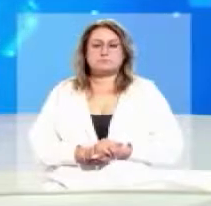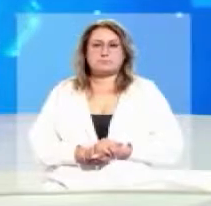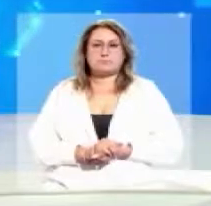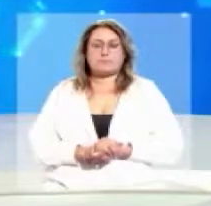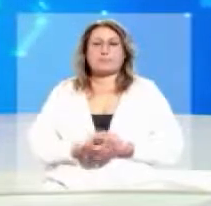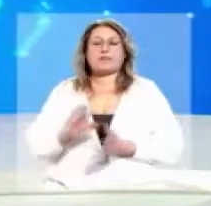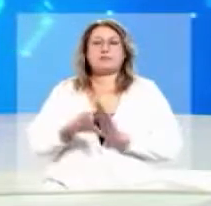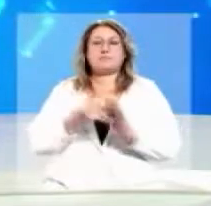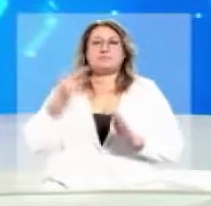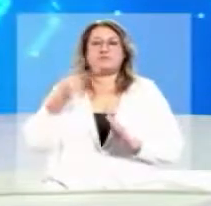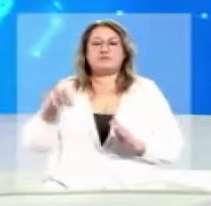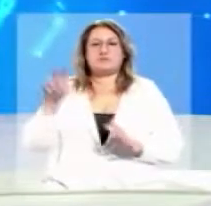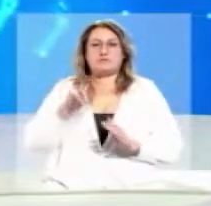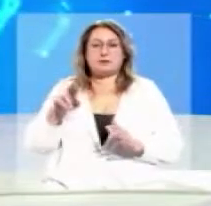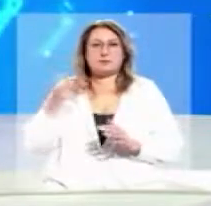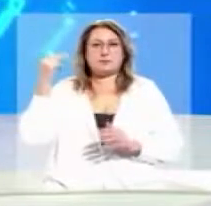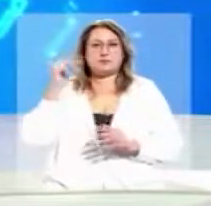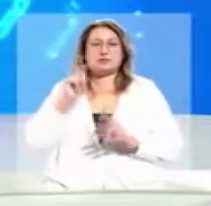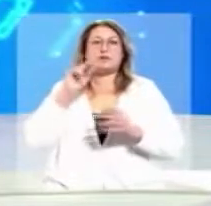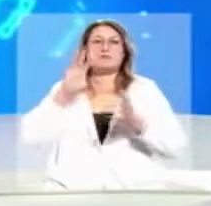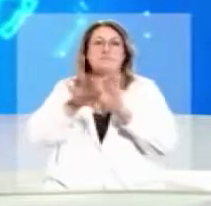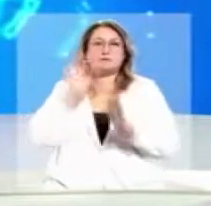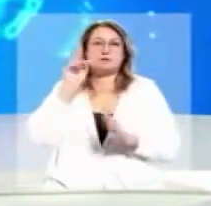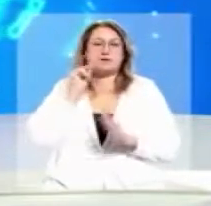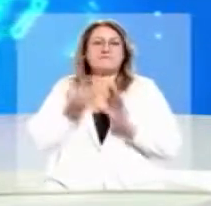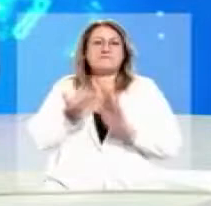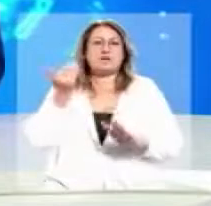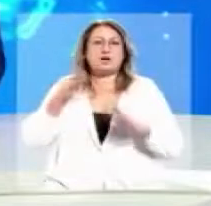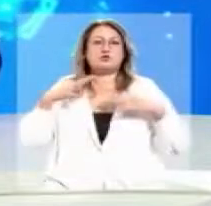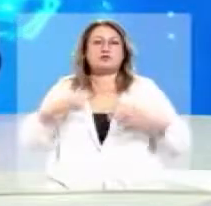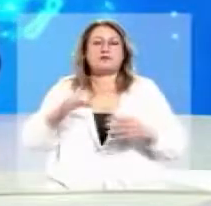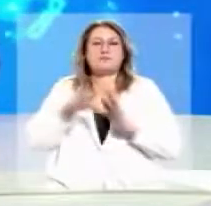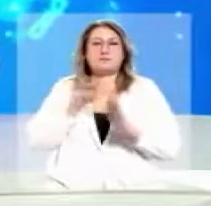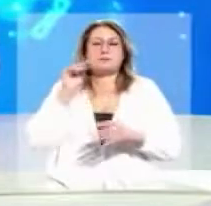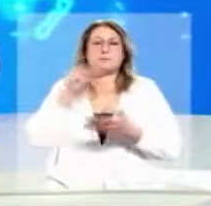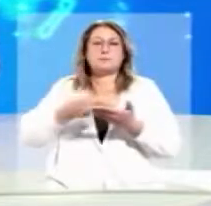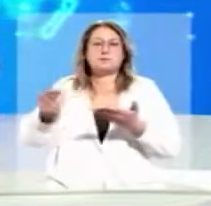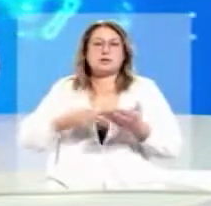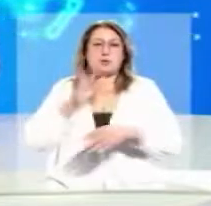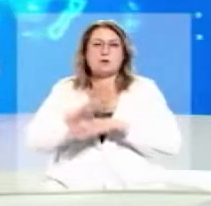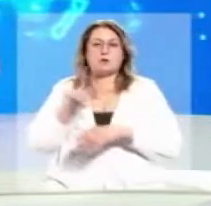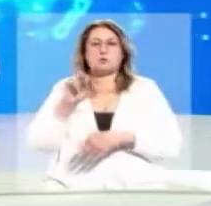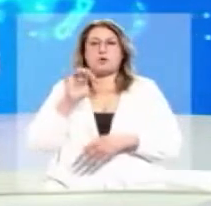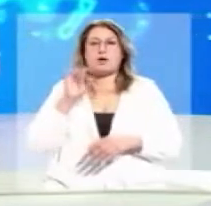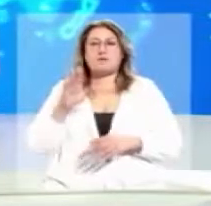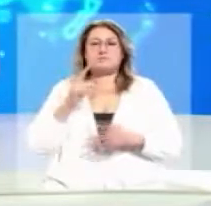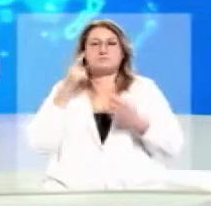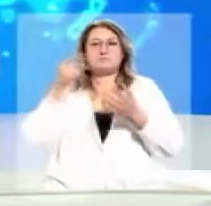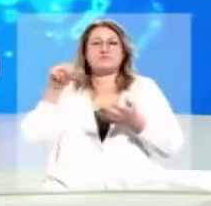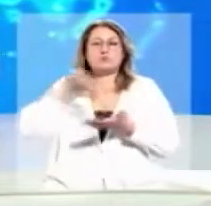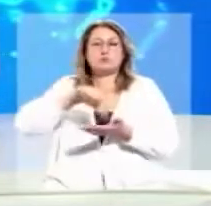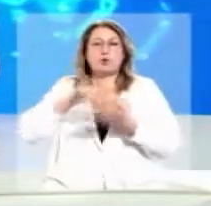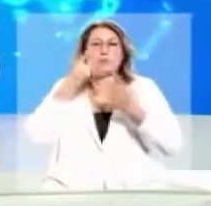20 қараша сайлау, президент кезектен тыс сайлау күнін белгілеп, жарлыққа қол қойды. Қасым-Жомарт Тоқаев ел болашағы мен халық